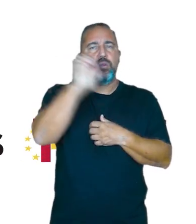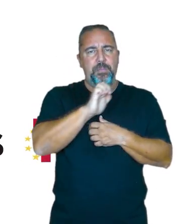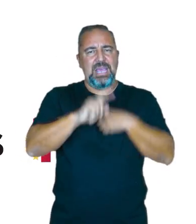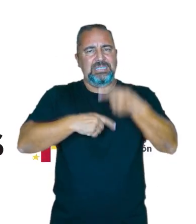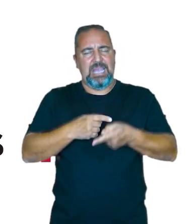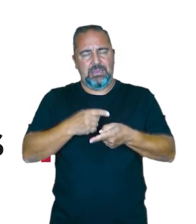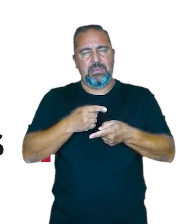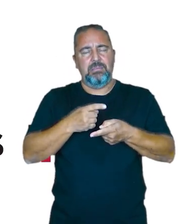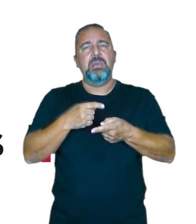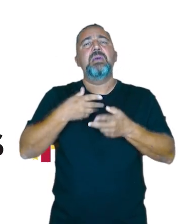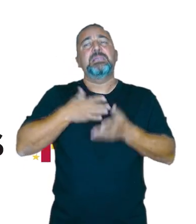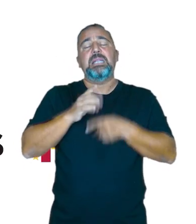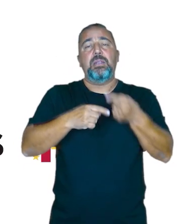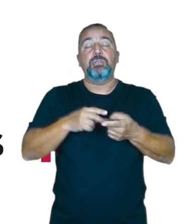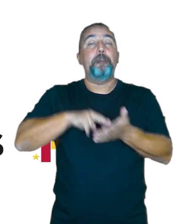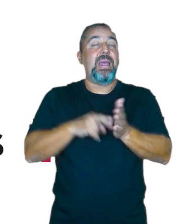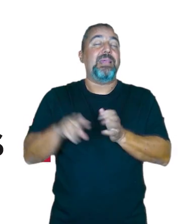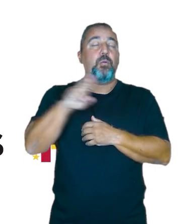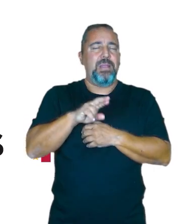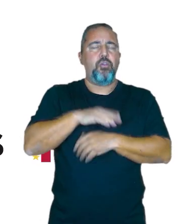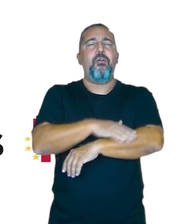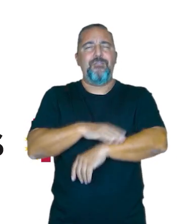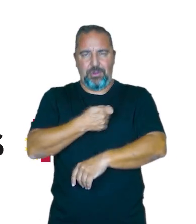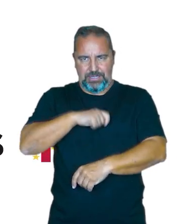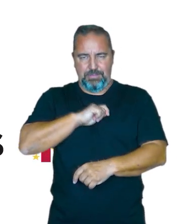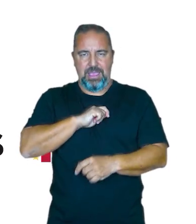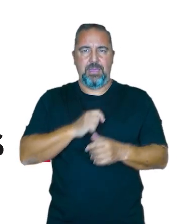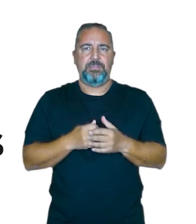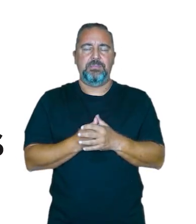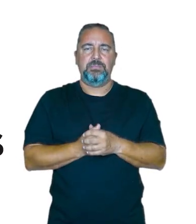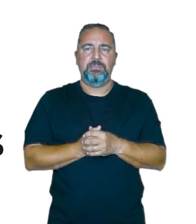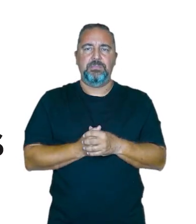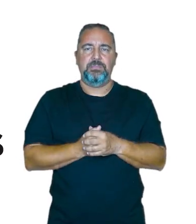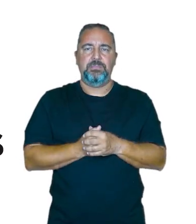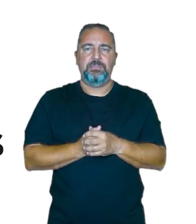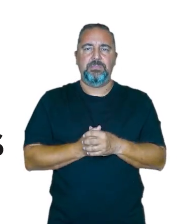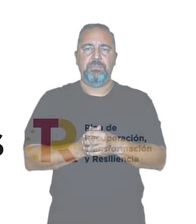finantzatua. Next Generation. Berreskuratze plana. Espainiako gobernua.